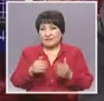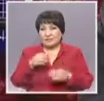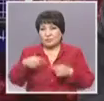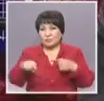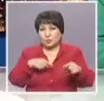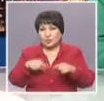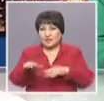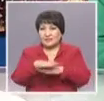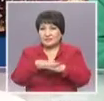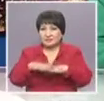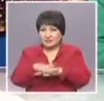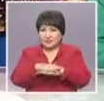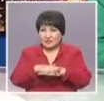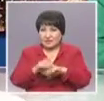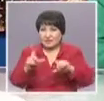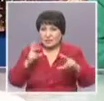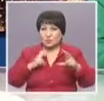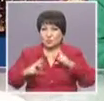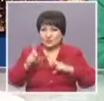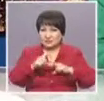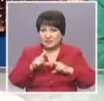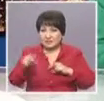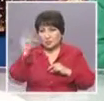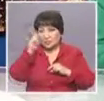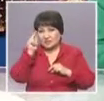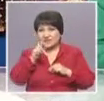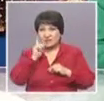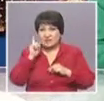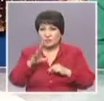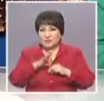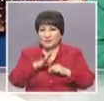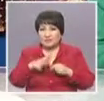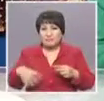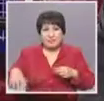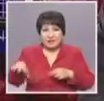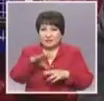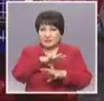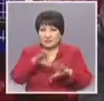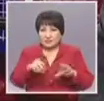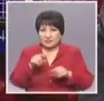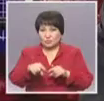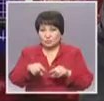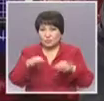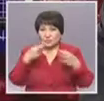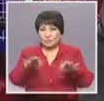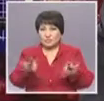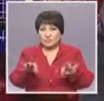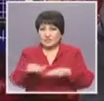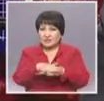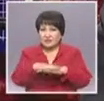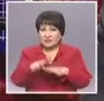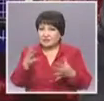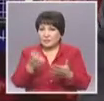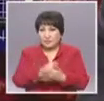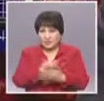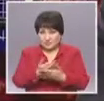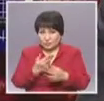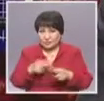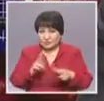алаңдарында студенттер болсын, оқушылар болсын, жастар болсын, барлығы сол алаңдардың бос алаңын таппайсыз. Өйткені барлығы да